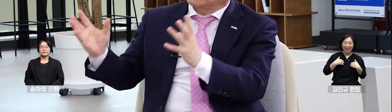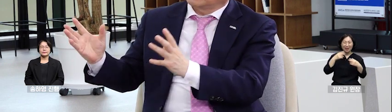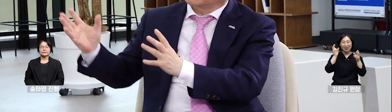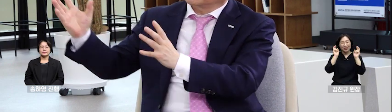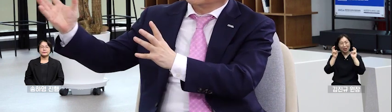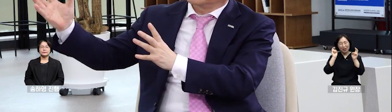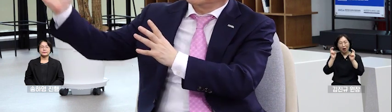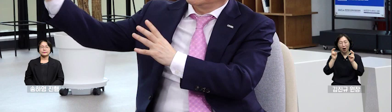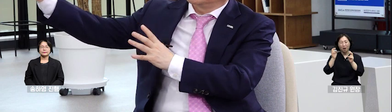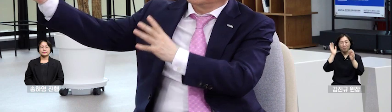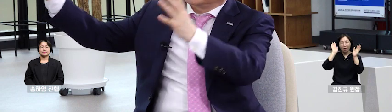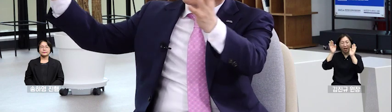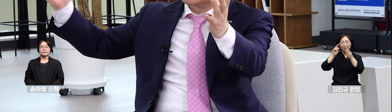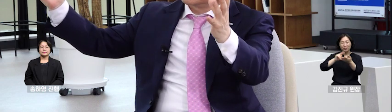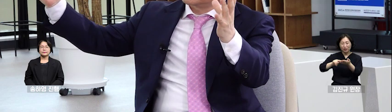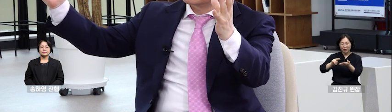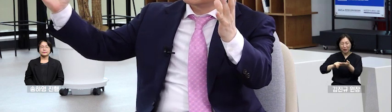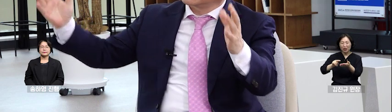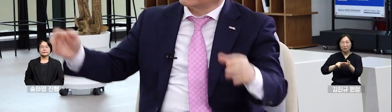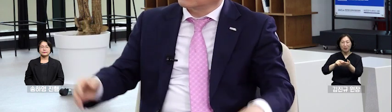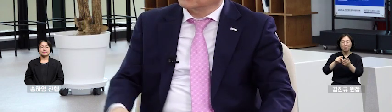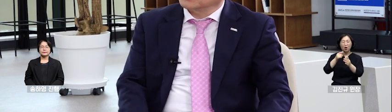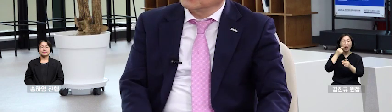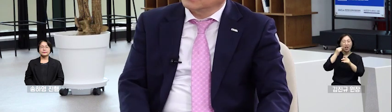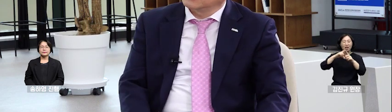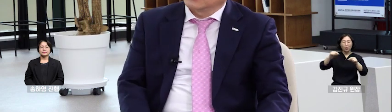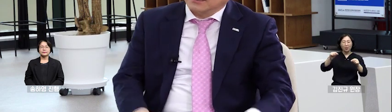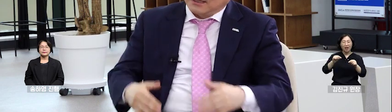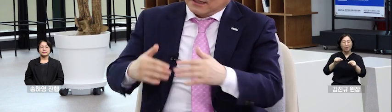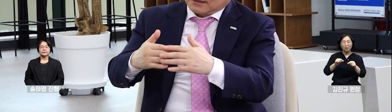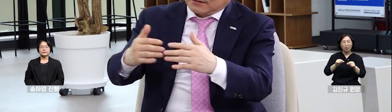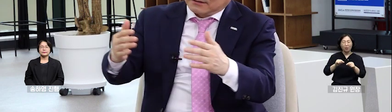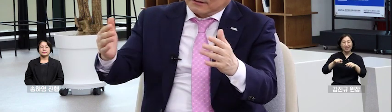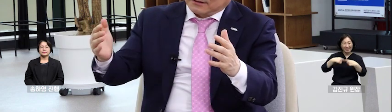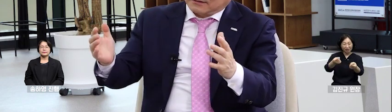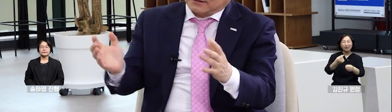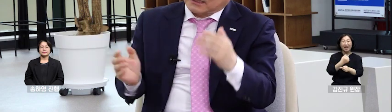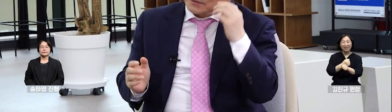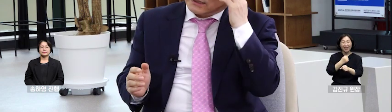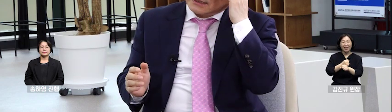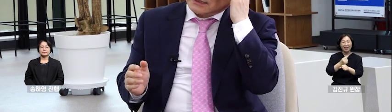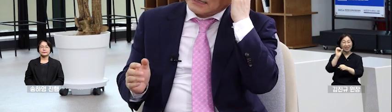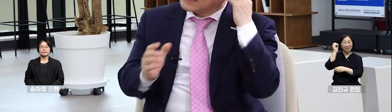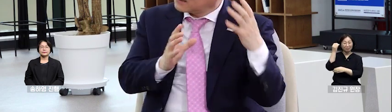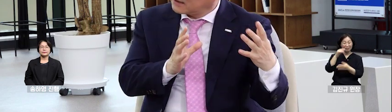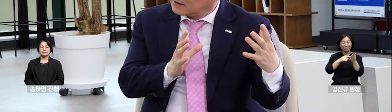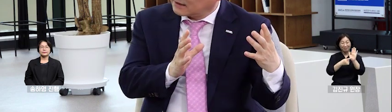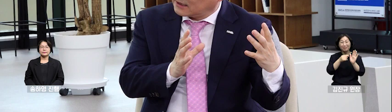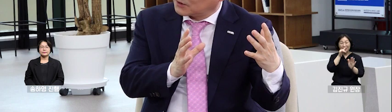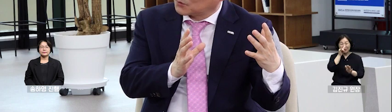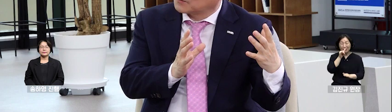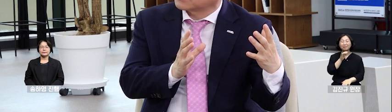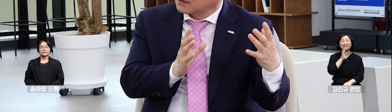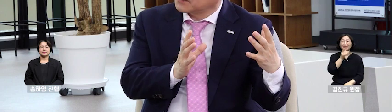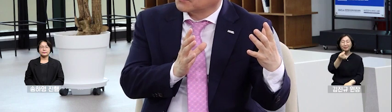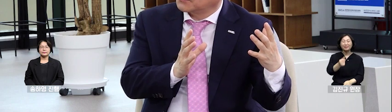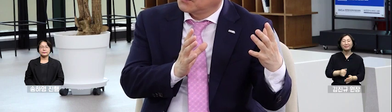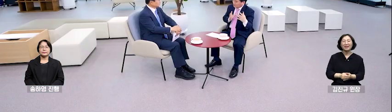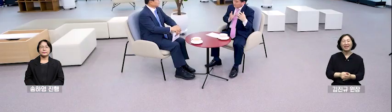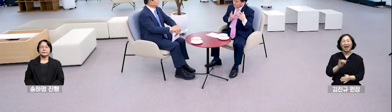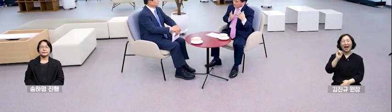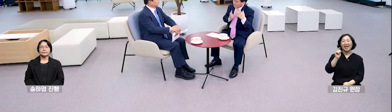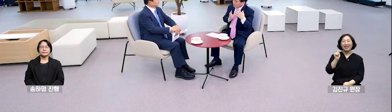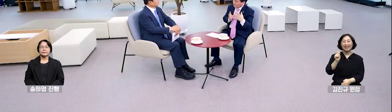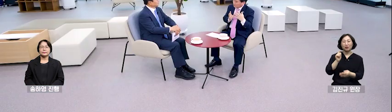됐다 웹툰 기업이 뭐 1분 뭐 진출해 다려야 많이 나오지 않습니까 그런 것들 그 다음에 사실인지 아이치 쪽도 마찬가지